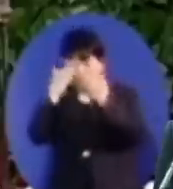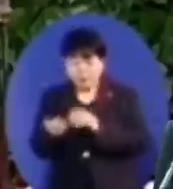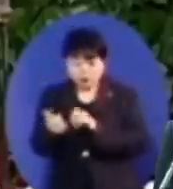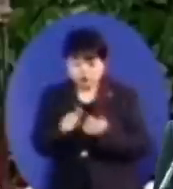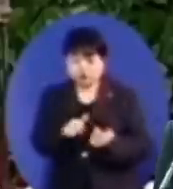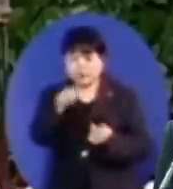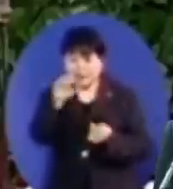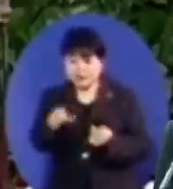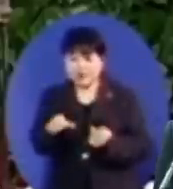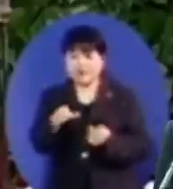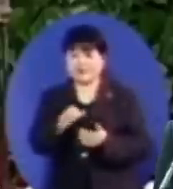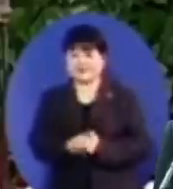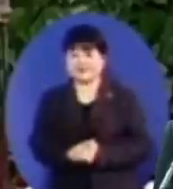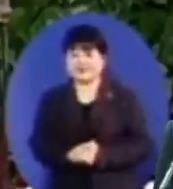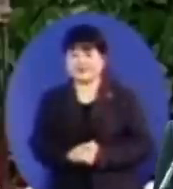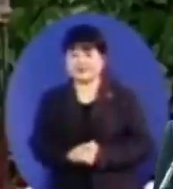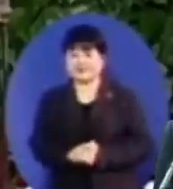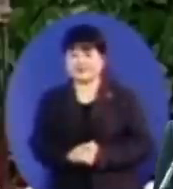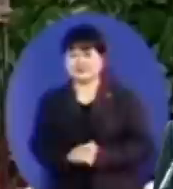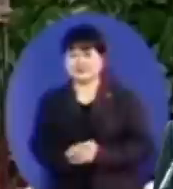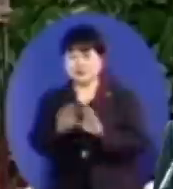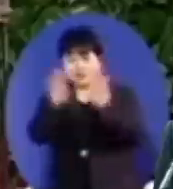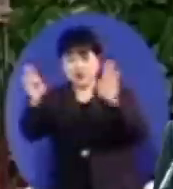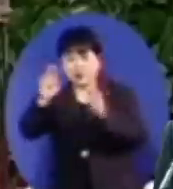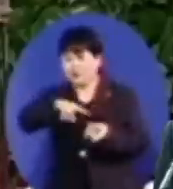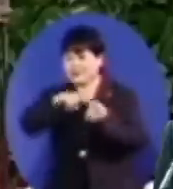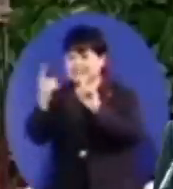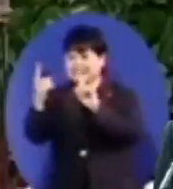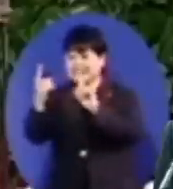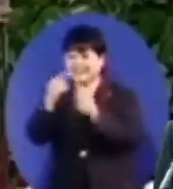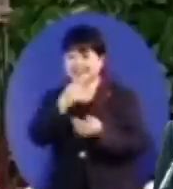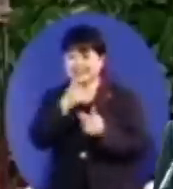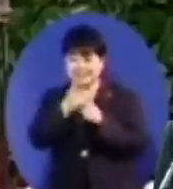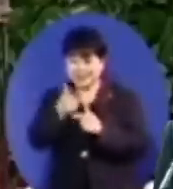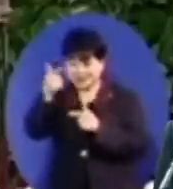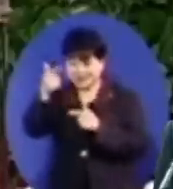죽음에서 문을 열고 살아나신 것입니다.